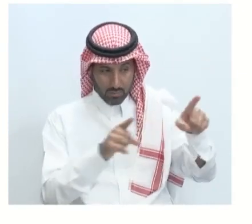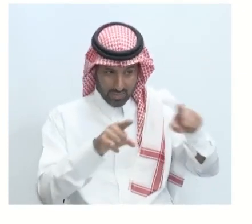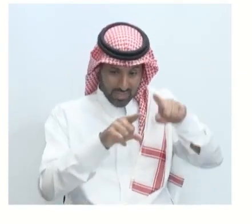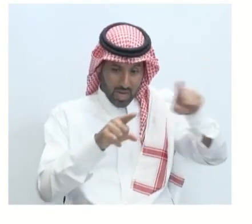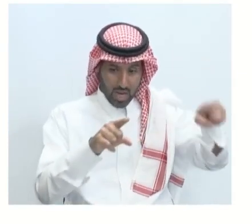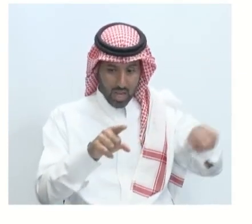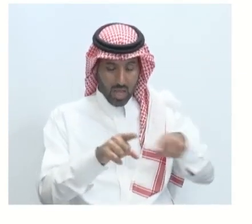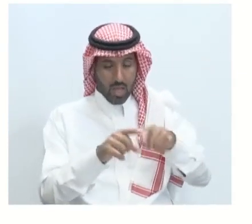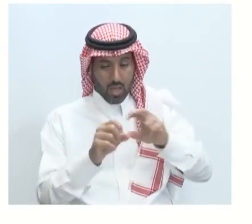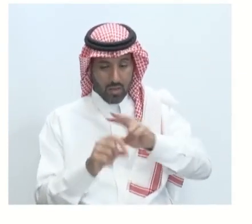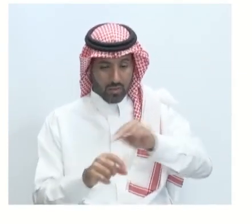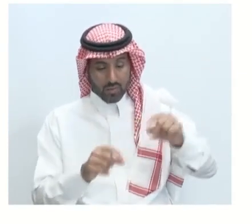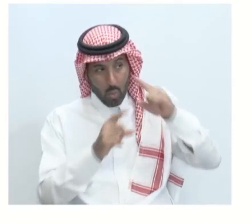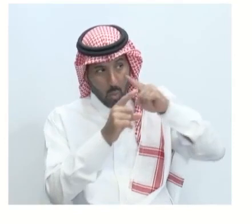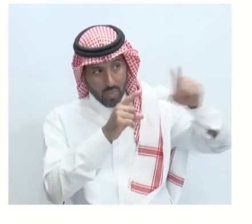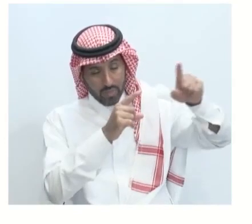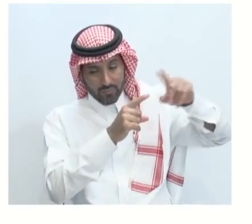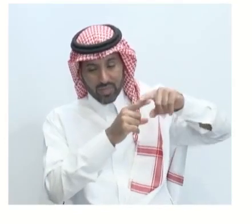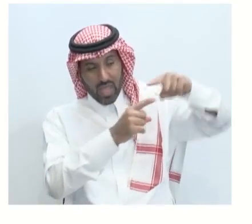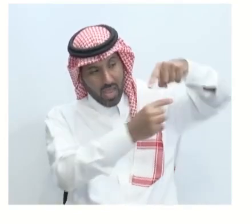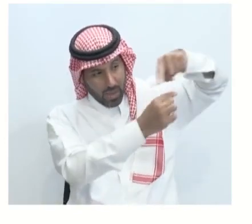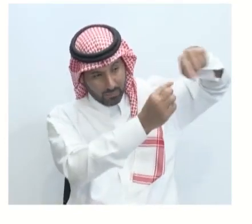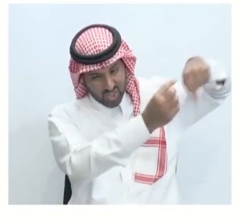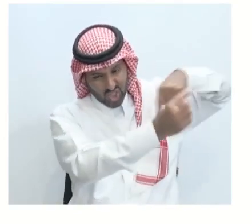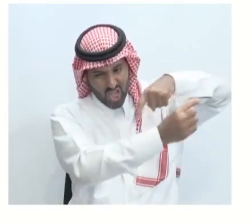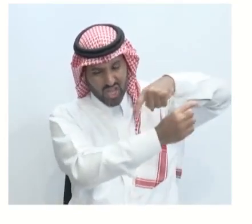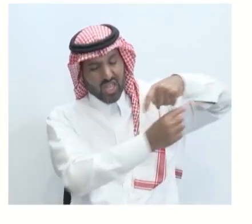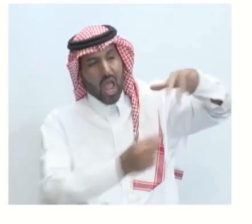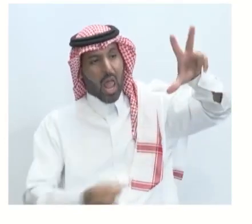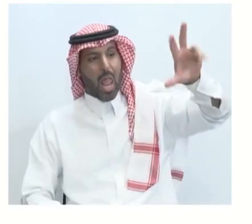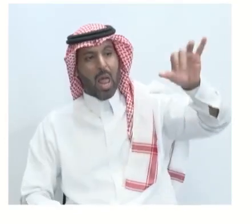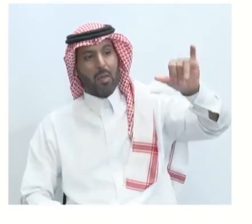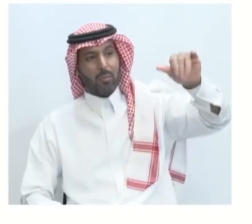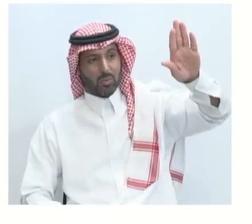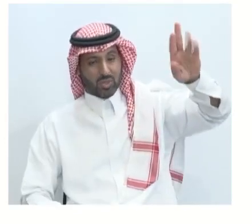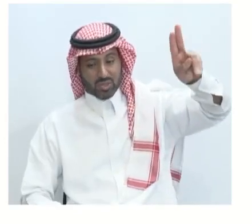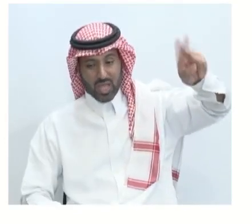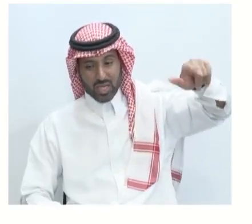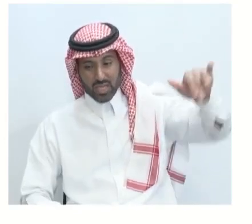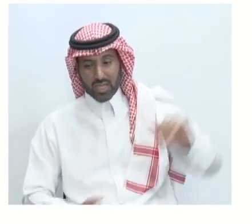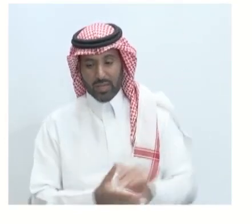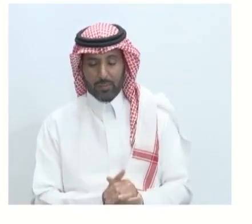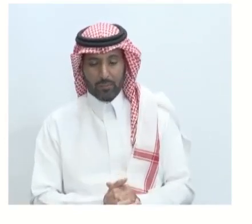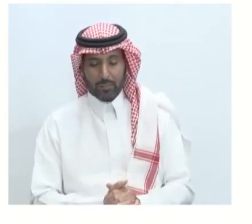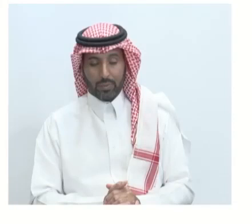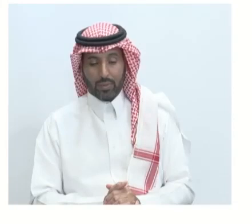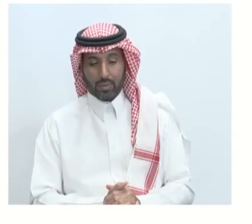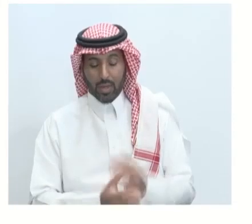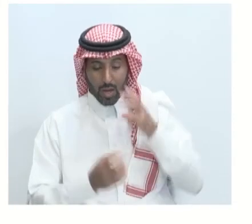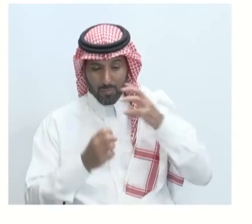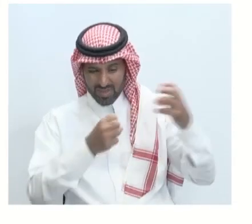معنا في صوره مجال المشتري الشكل 15/3 نلاحظ هنا بالنسبه للمجال